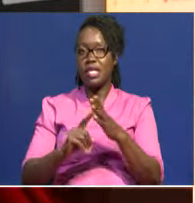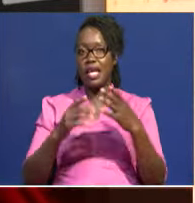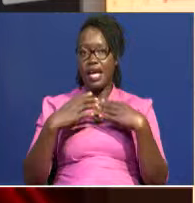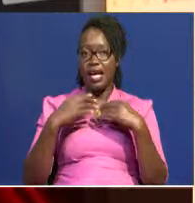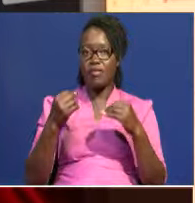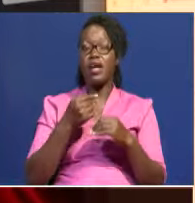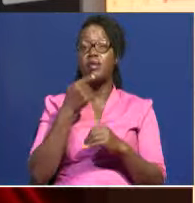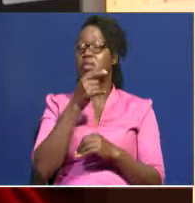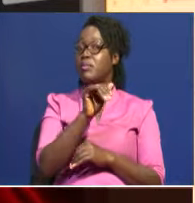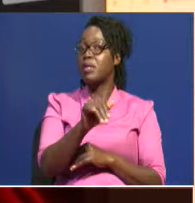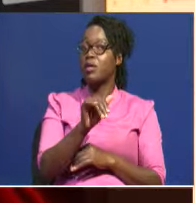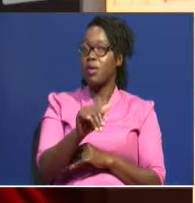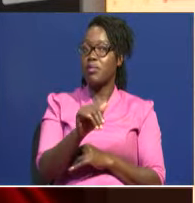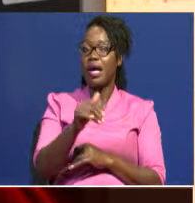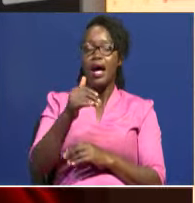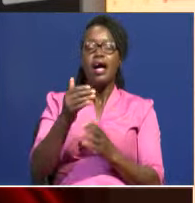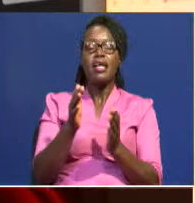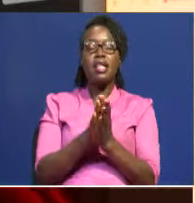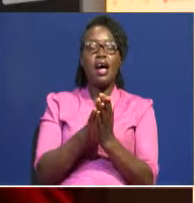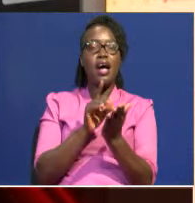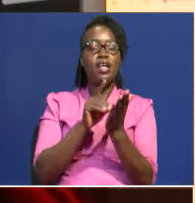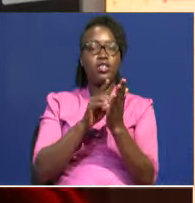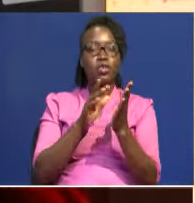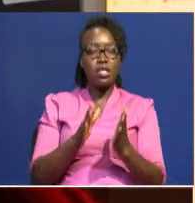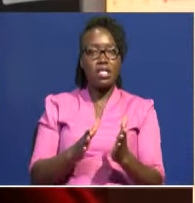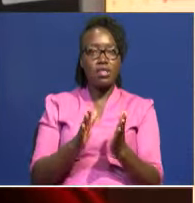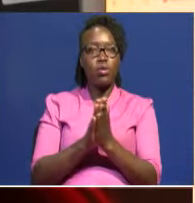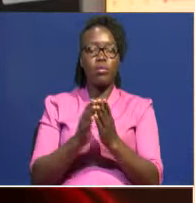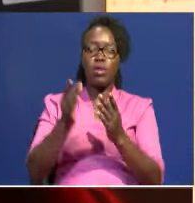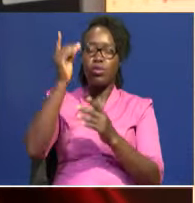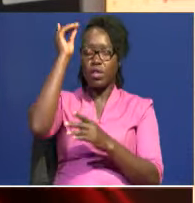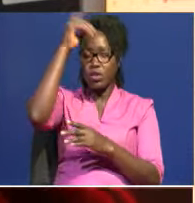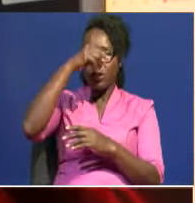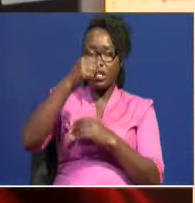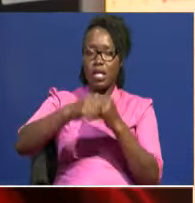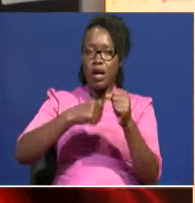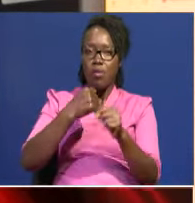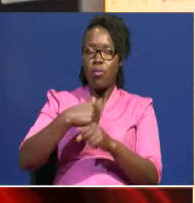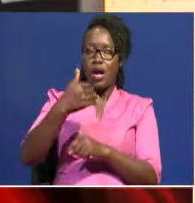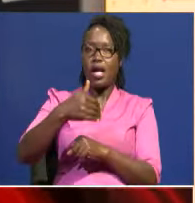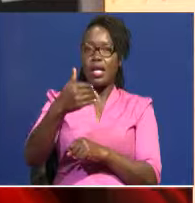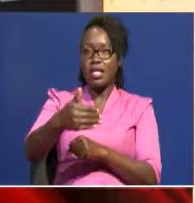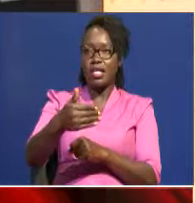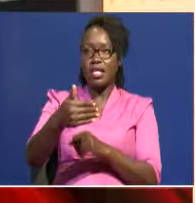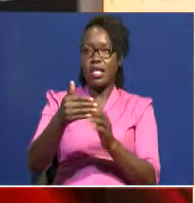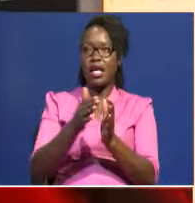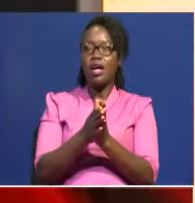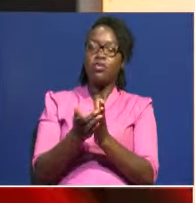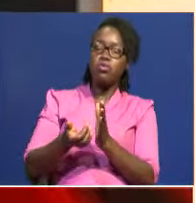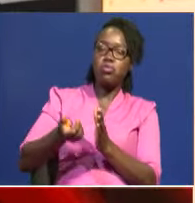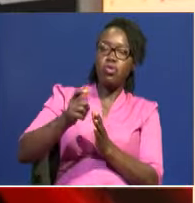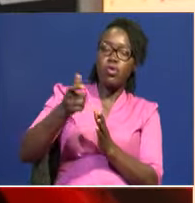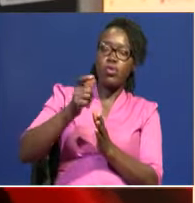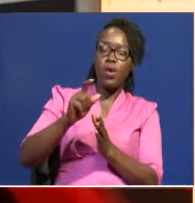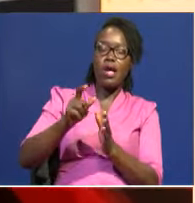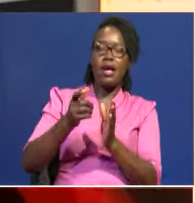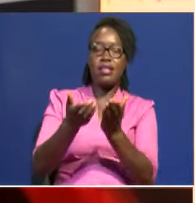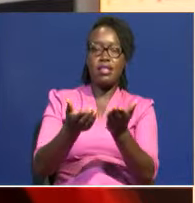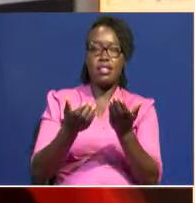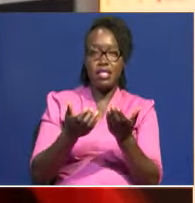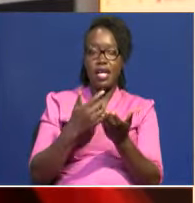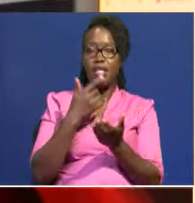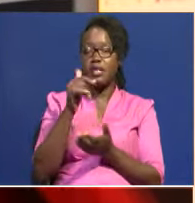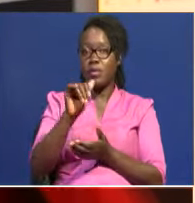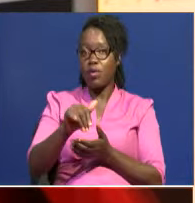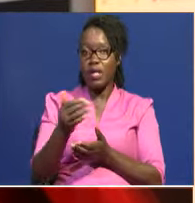Mudhoni alisema wahudumu wa afya wamekuwa wakifuzu kila mwaka ili kukidhi mahitaji yanayoongezeka. Aliongeza kuwa